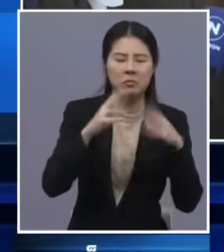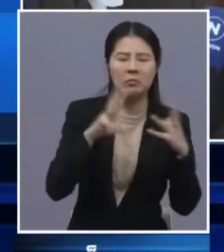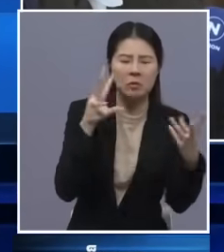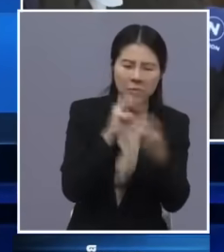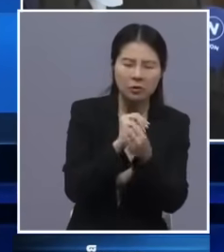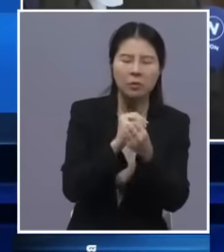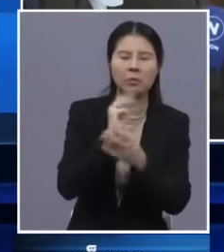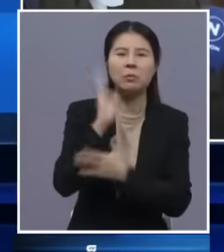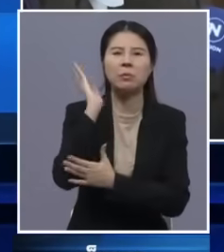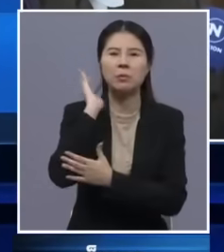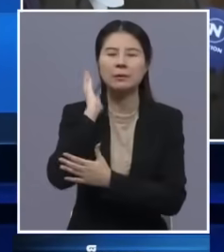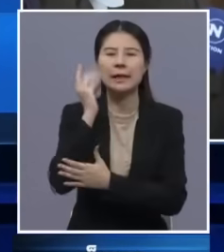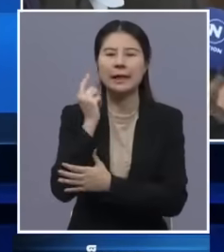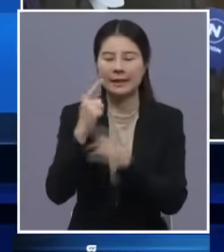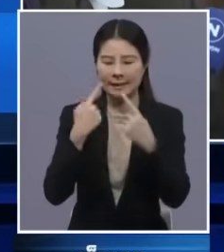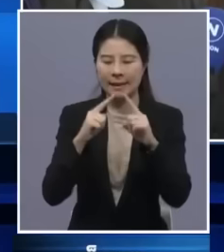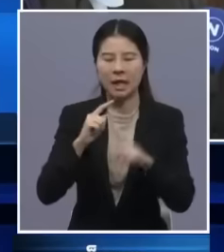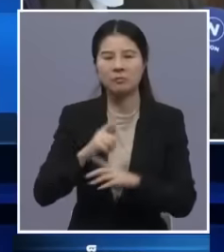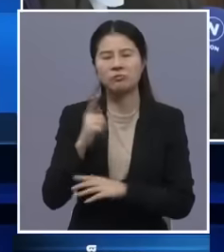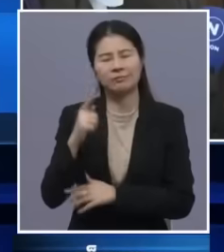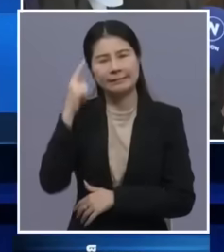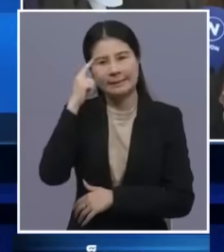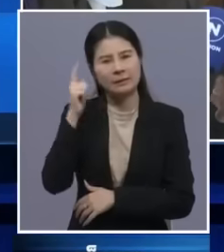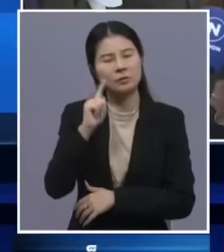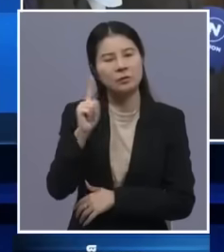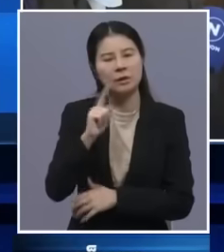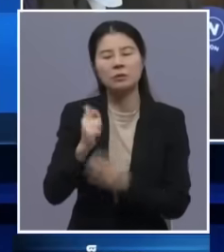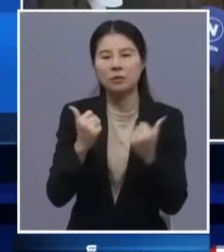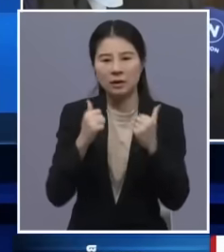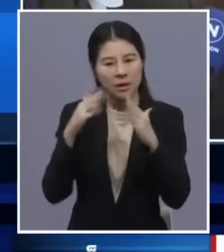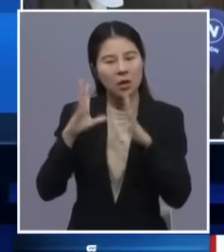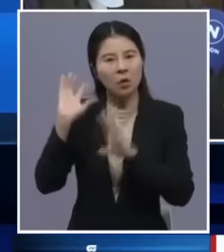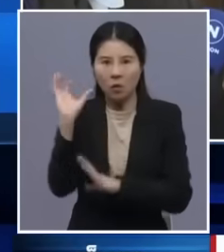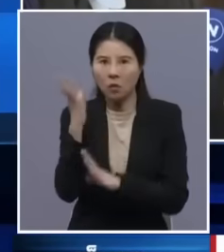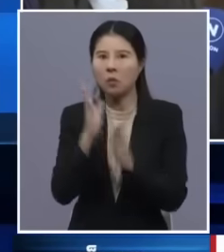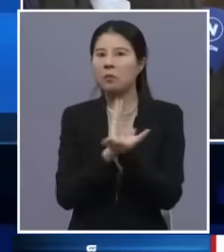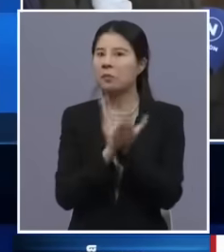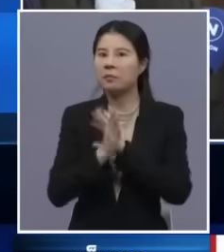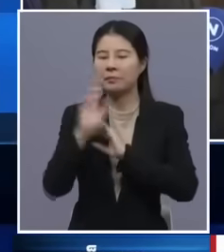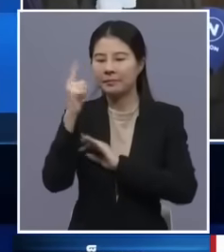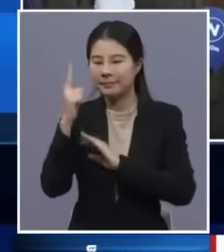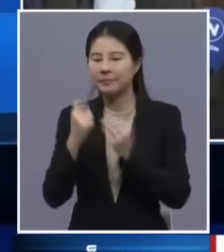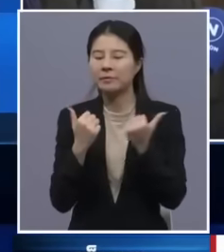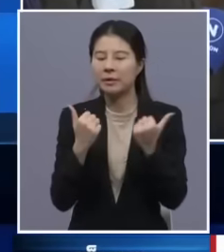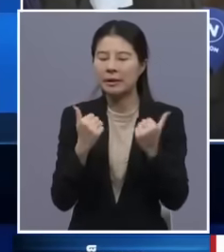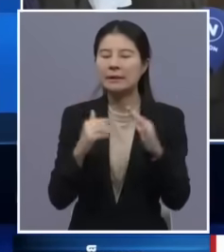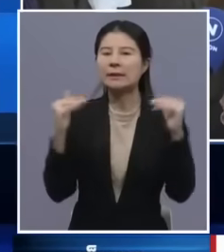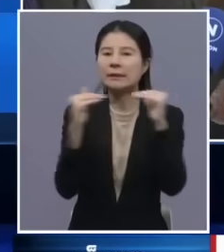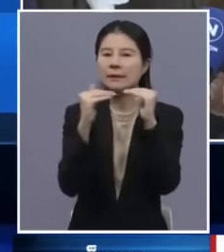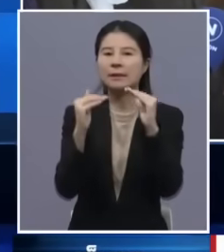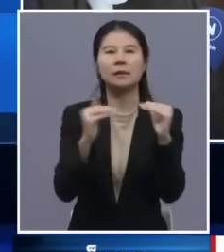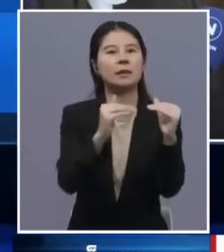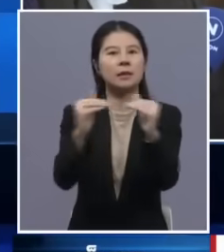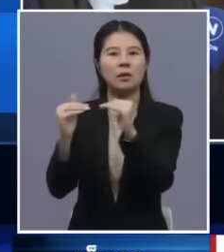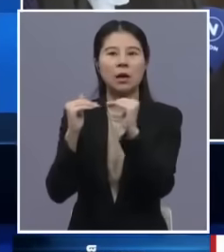แต่ตัวของคุณอุ้งอิงมองว่านิยามเหล่านั้นมันไม่สามารถใช้ได้กับปัจจุบันแล้วเพราะปัจจุบันทั้งผู้หญิงและผู้ชายก็มีสิทธิ์เท่ากันในทุกๆอา